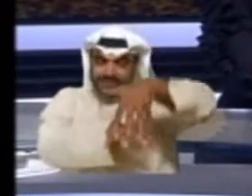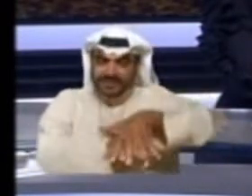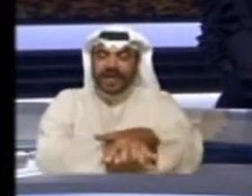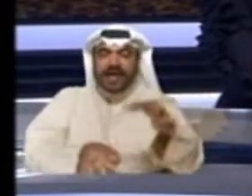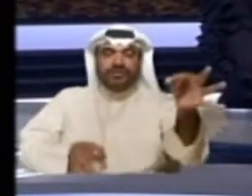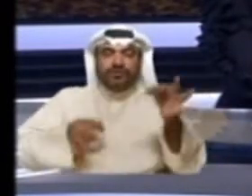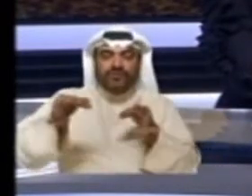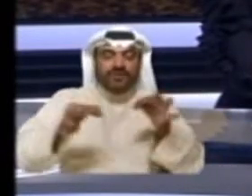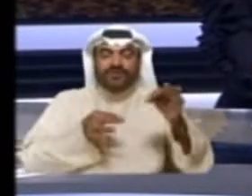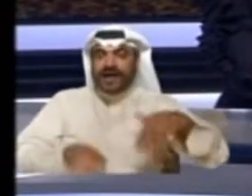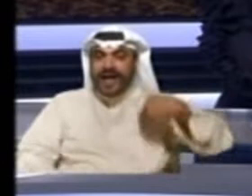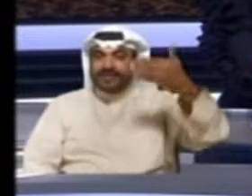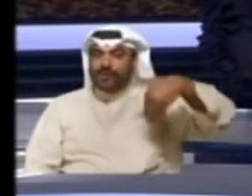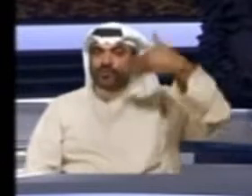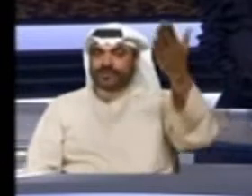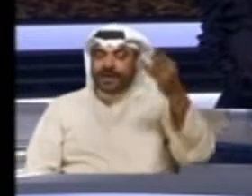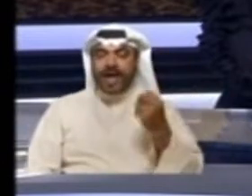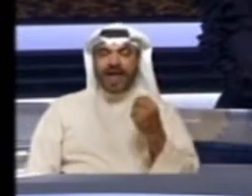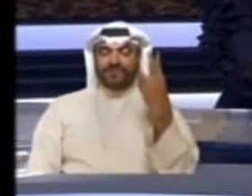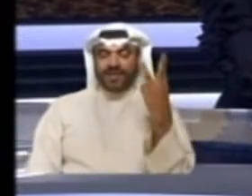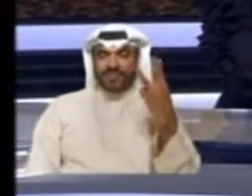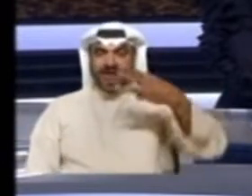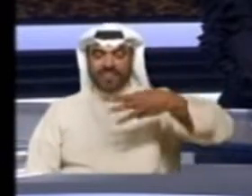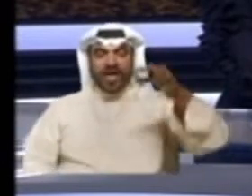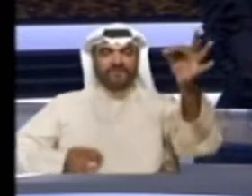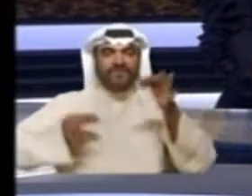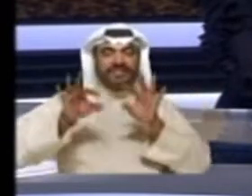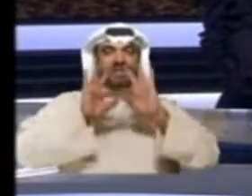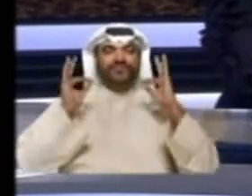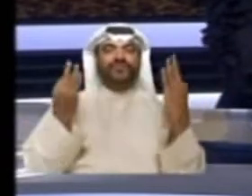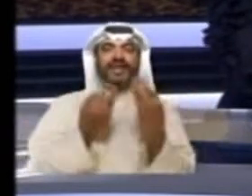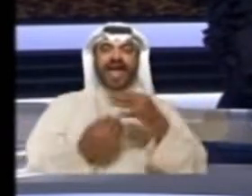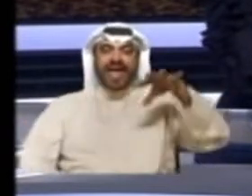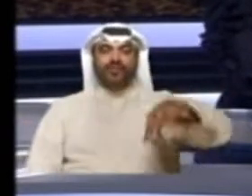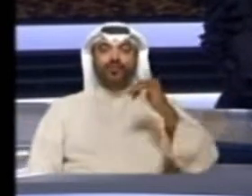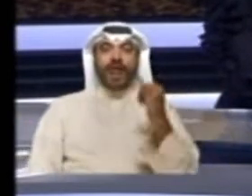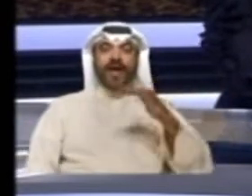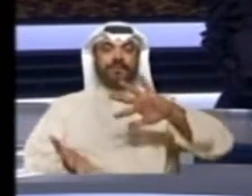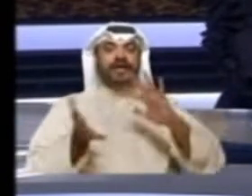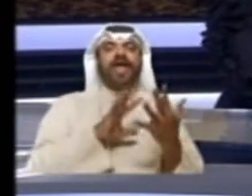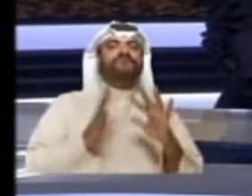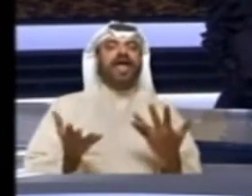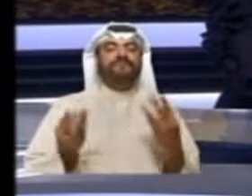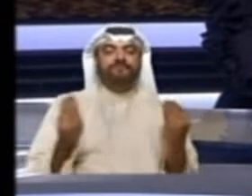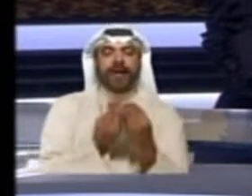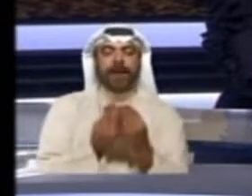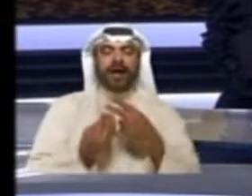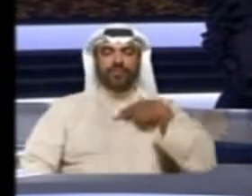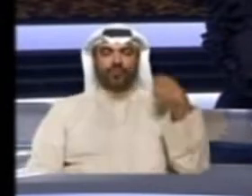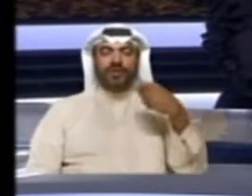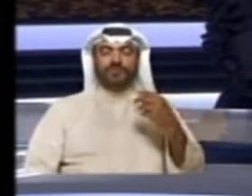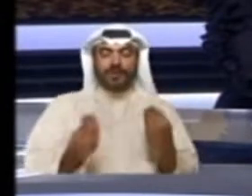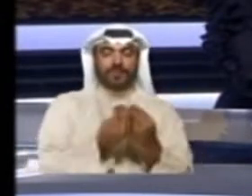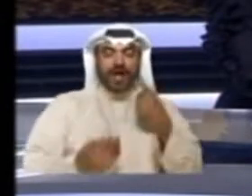المستدامة 2030 في السياسات الاجتماعية في الدول العربية. ويأتي ذلك تحت إشراف رئيس الحكومة